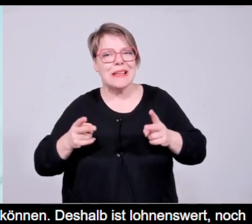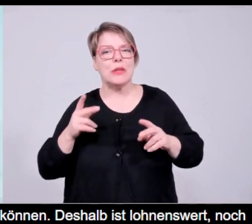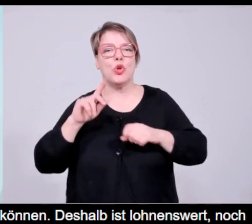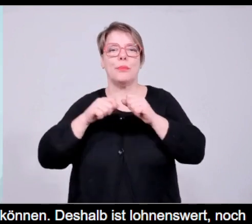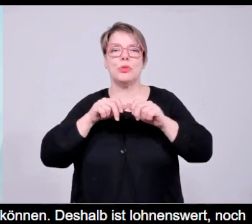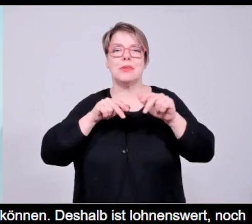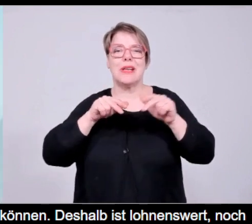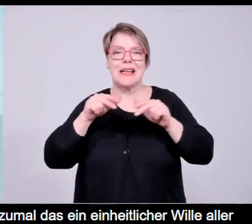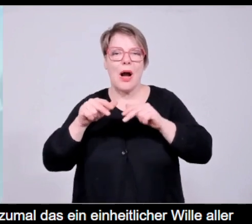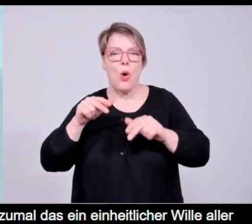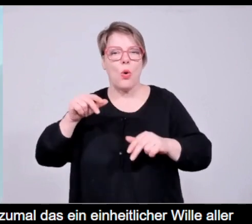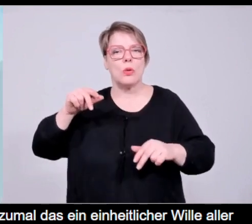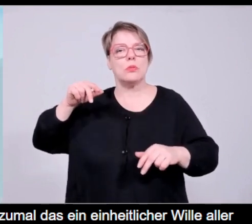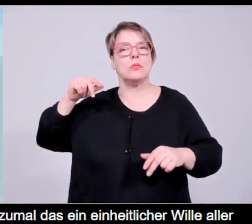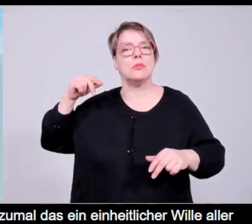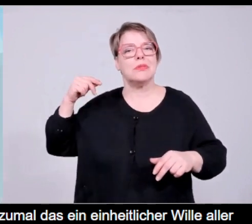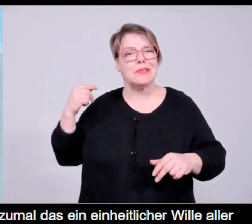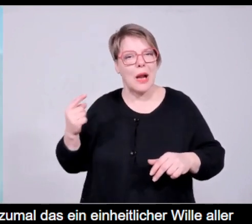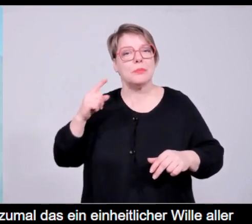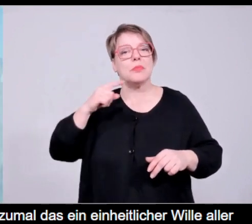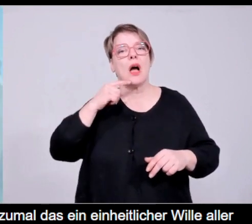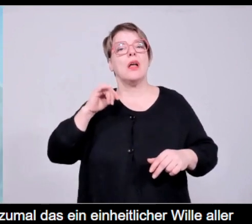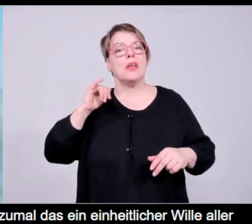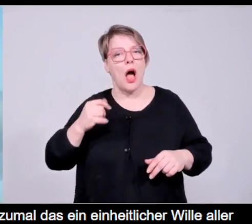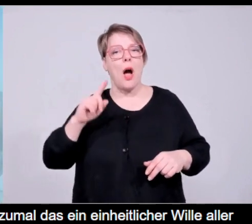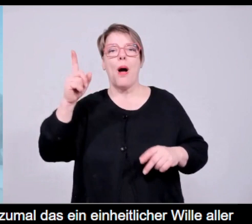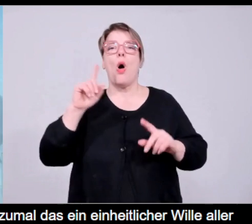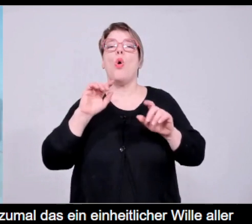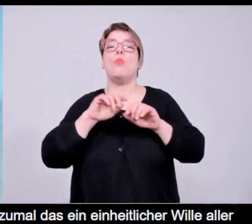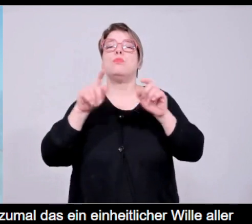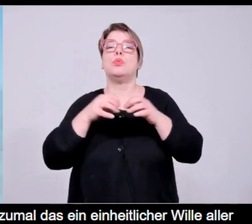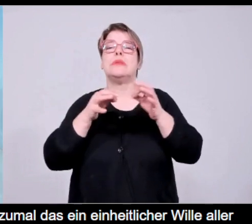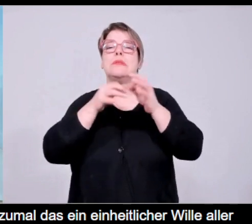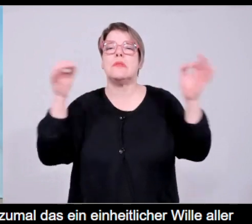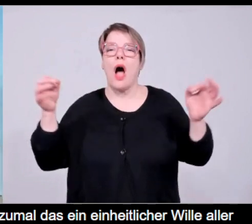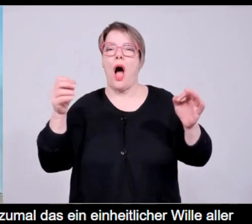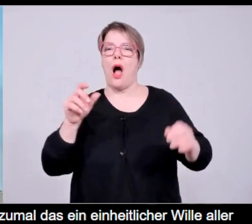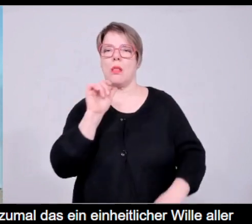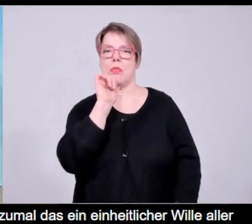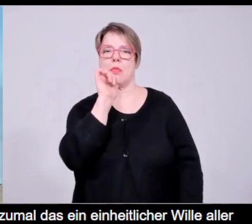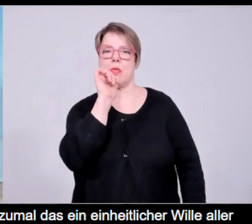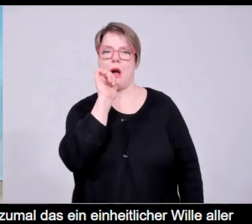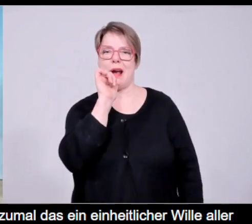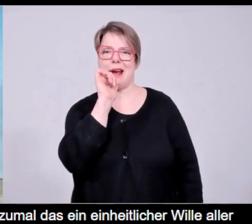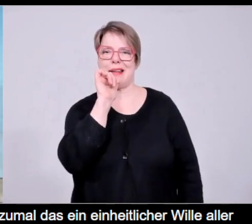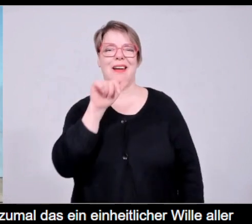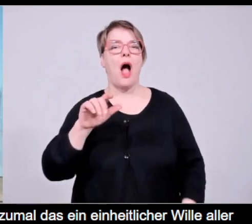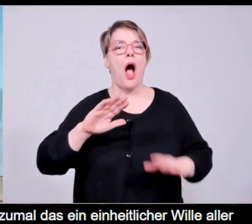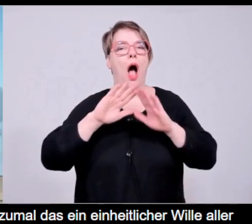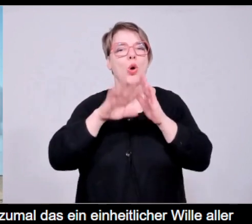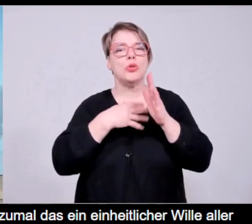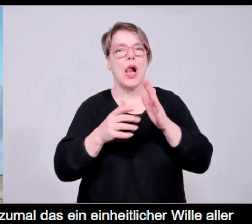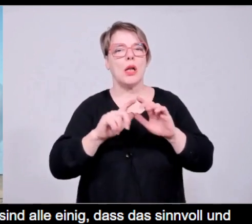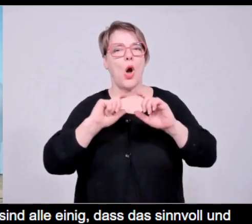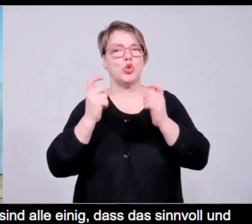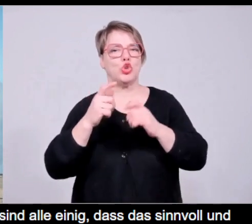Regina Kirschner vom Bayerischen Rundfunk. Ich hätte eine Frage zum Thema Corona-Maßnahmen. Wenn ab morgen die